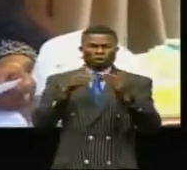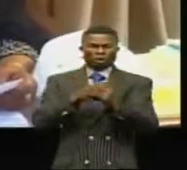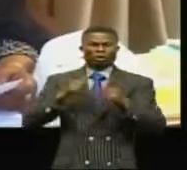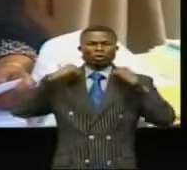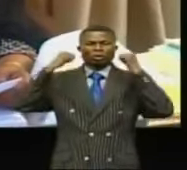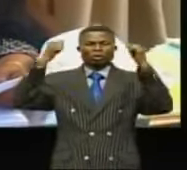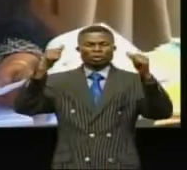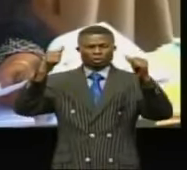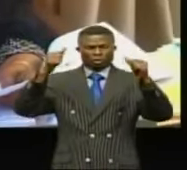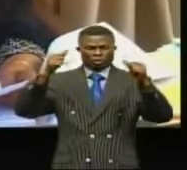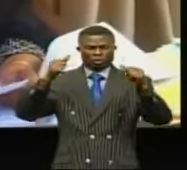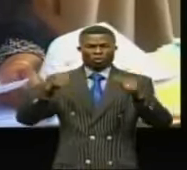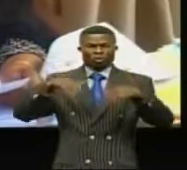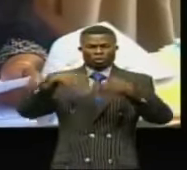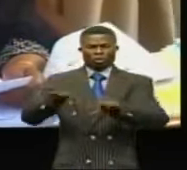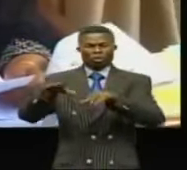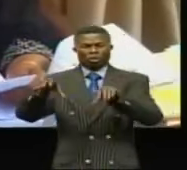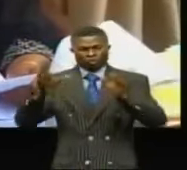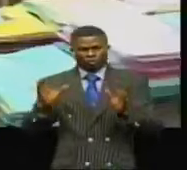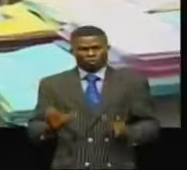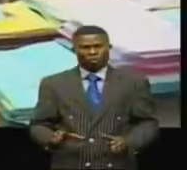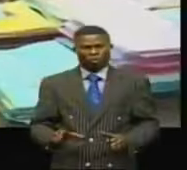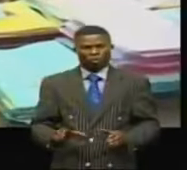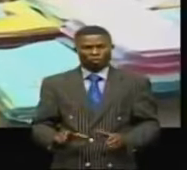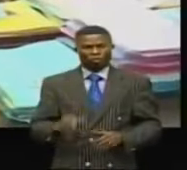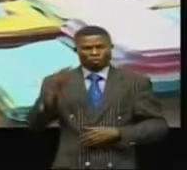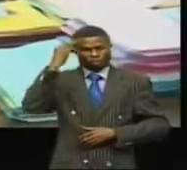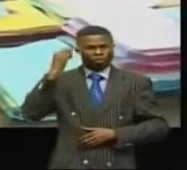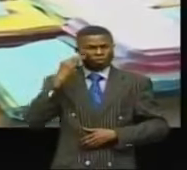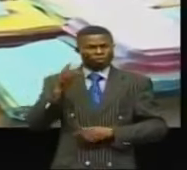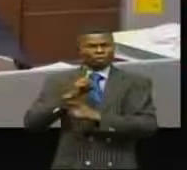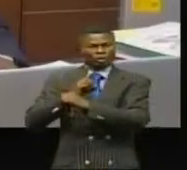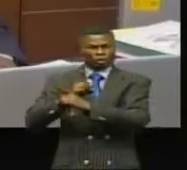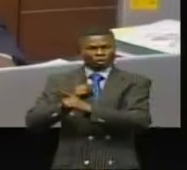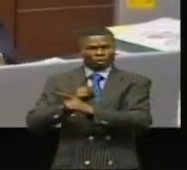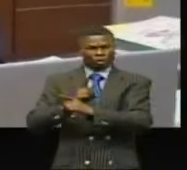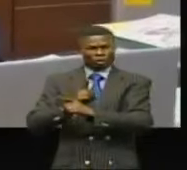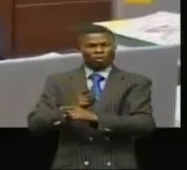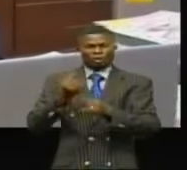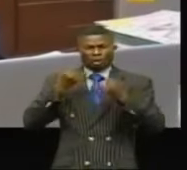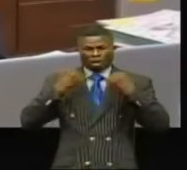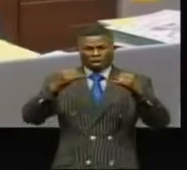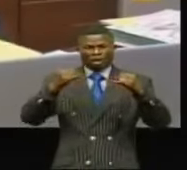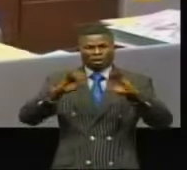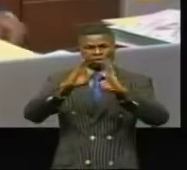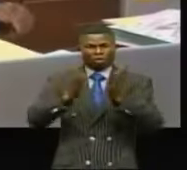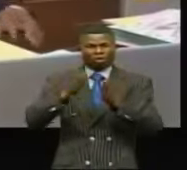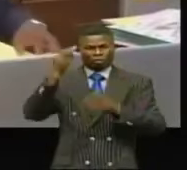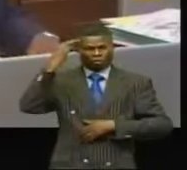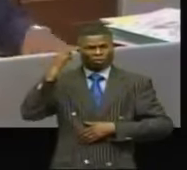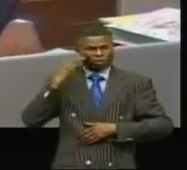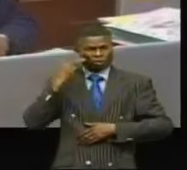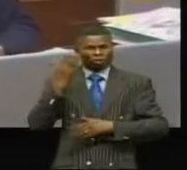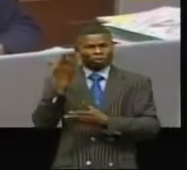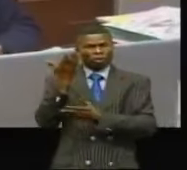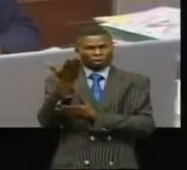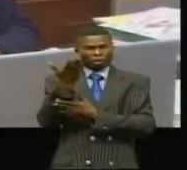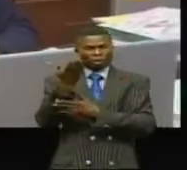fleuve Congo. Pour terminer, le ministre de la Défense a informé le Conseil que l'appel du chef de